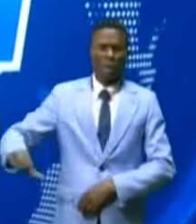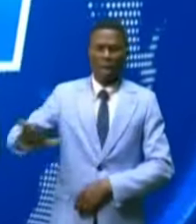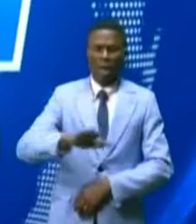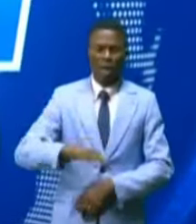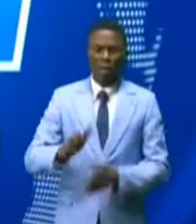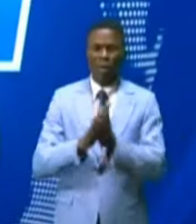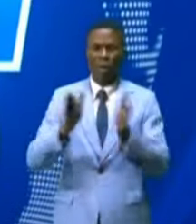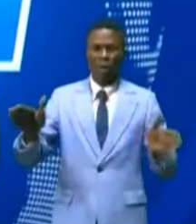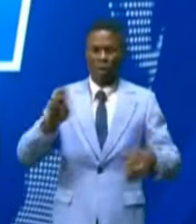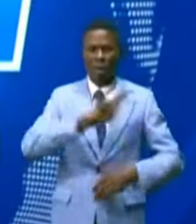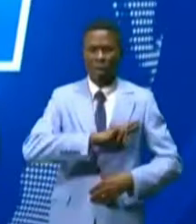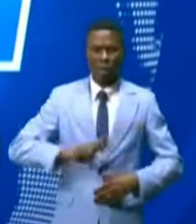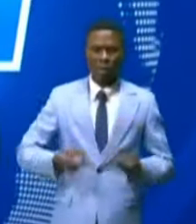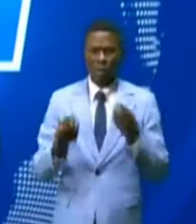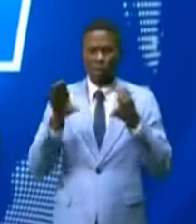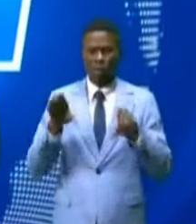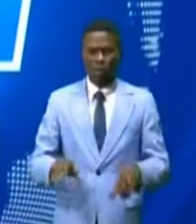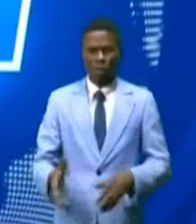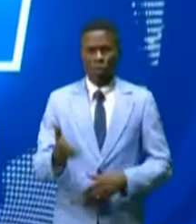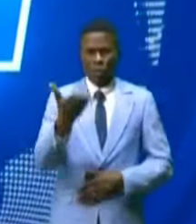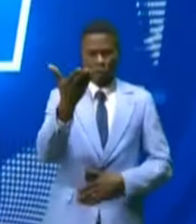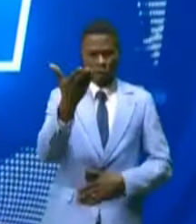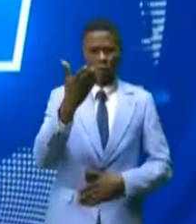démocratique du Congo. Regardez.